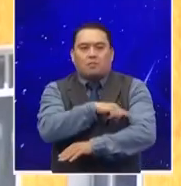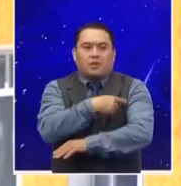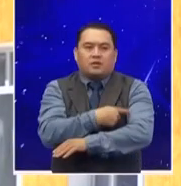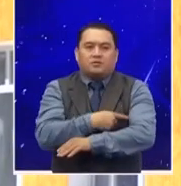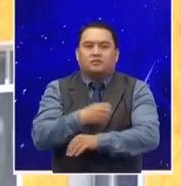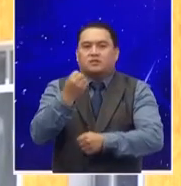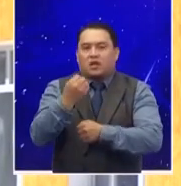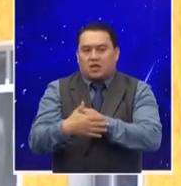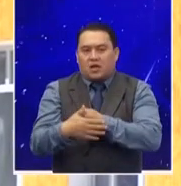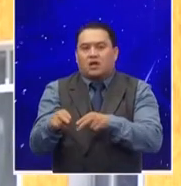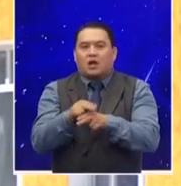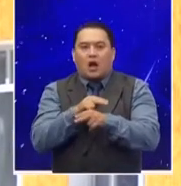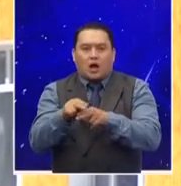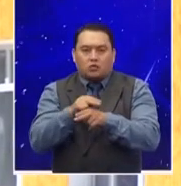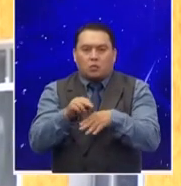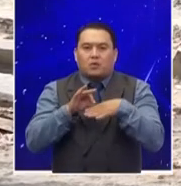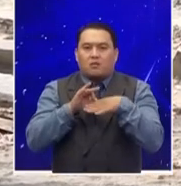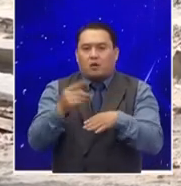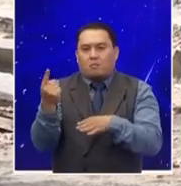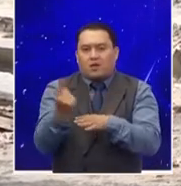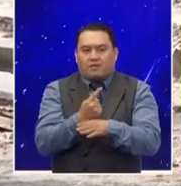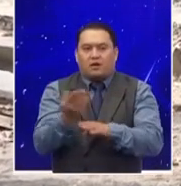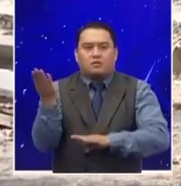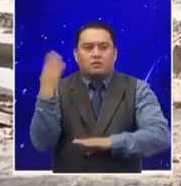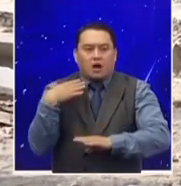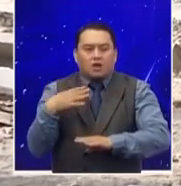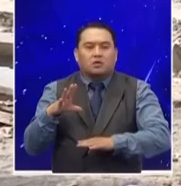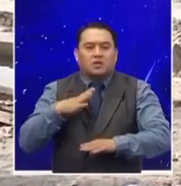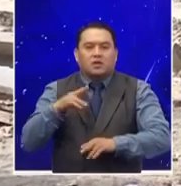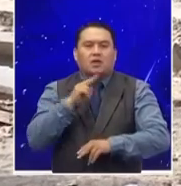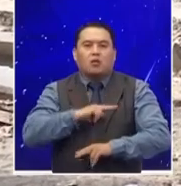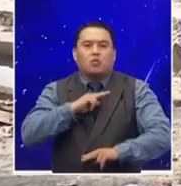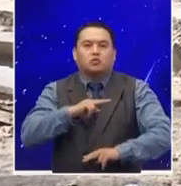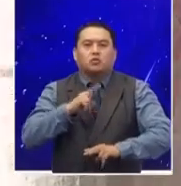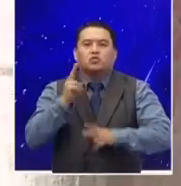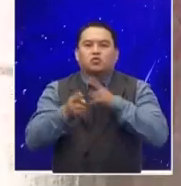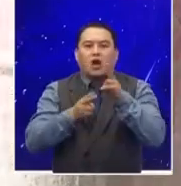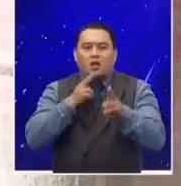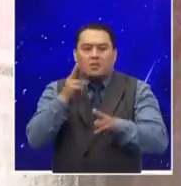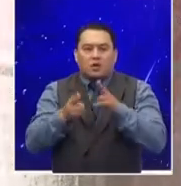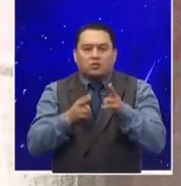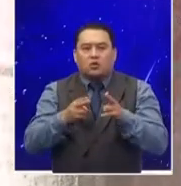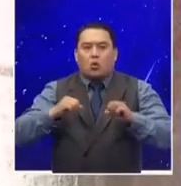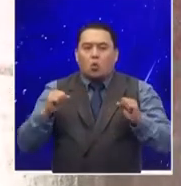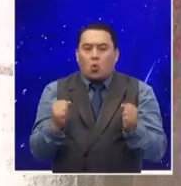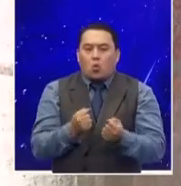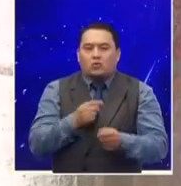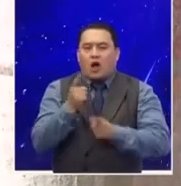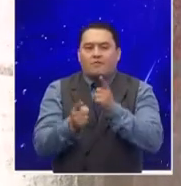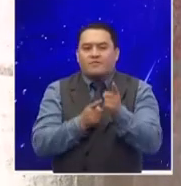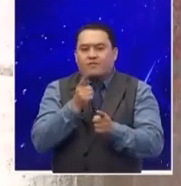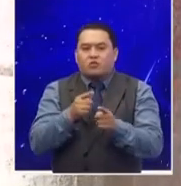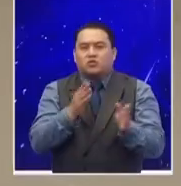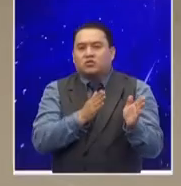для дошкольников. Реконструкцию она проходит впервые. Раньше учащиеся и работники жаловались на холод в помещении. Теперь же, с обновленной